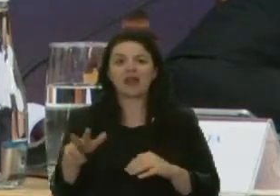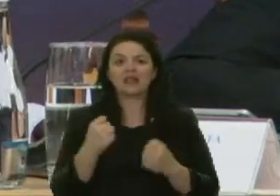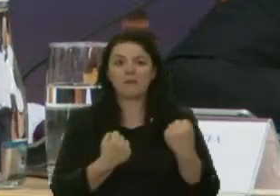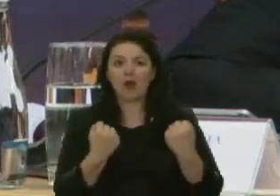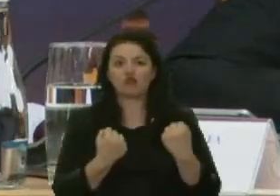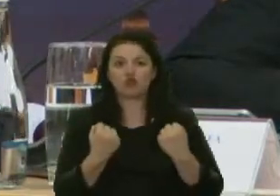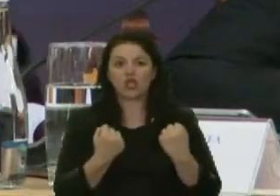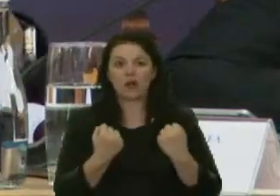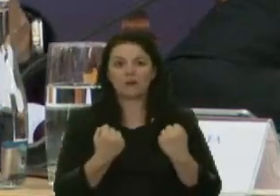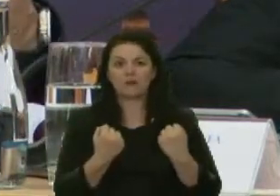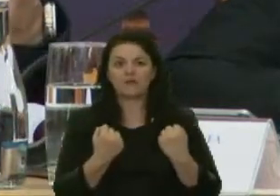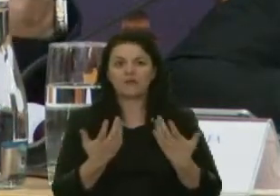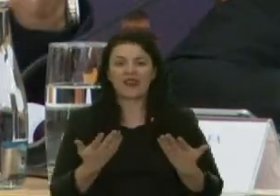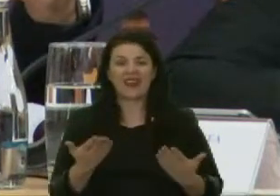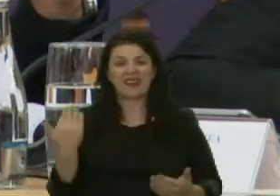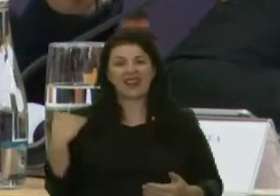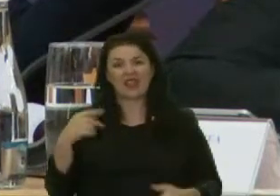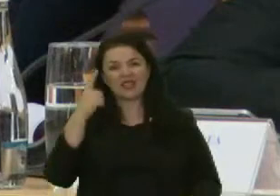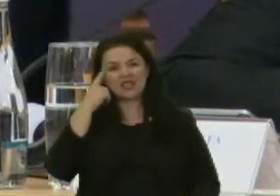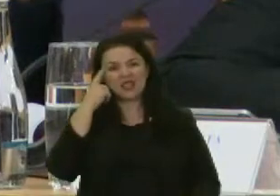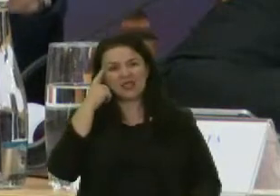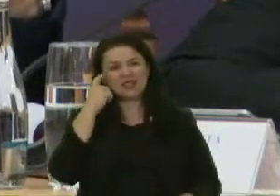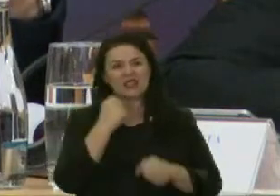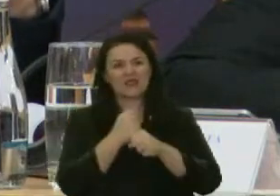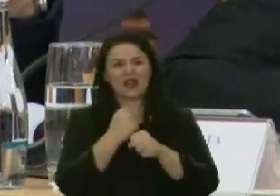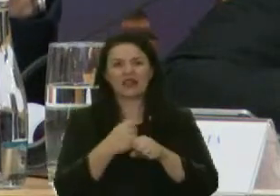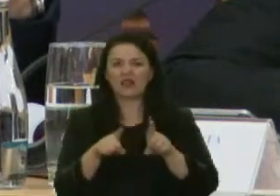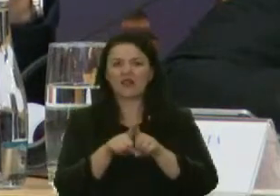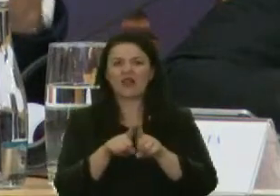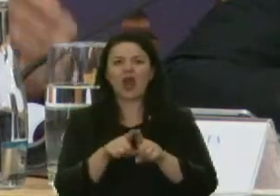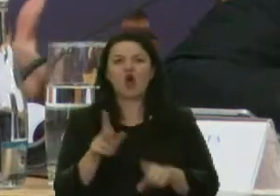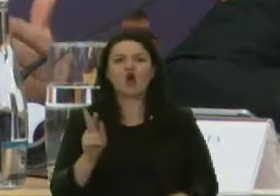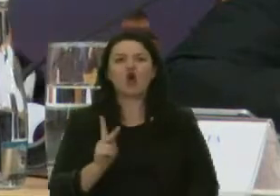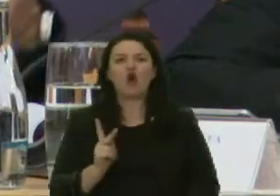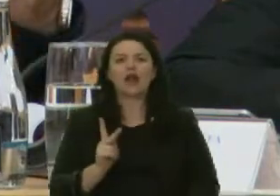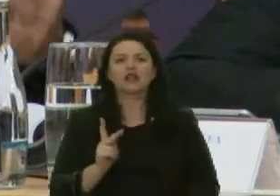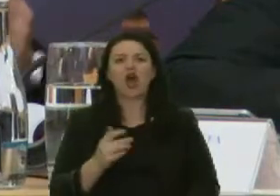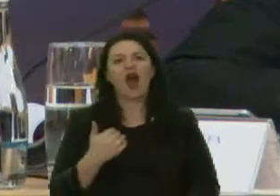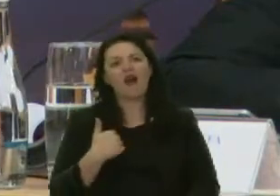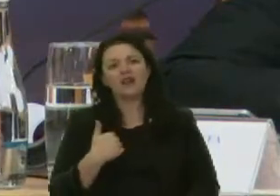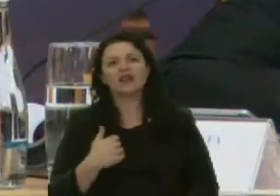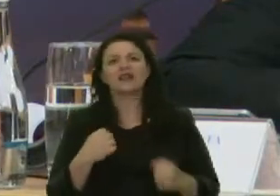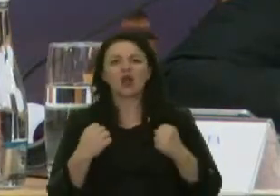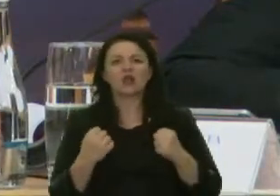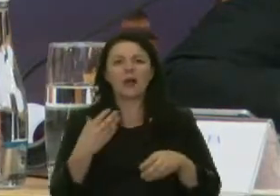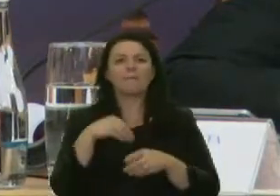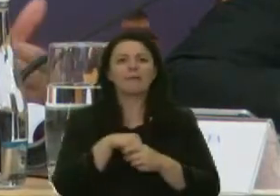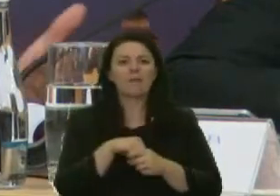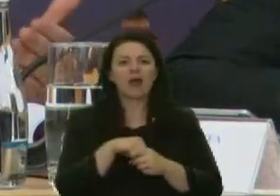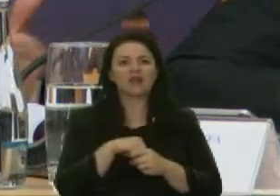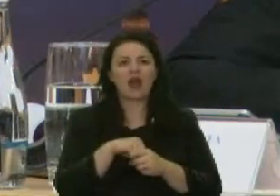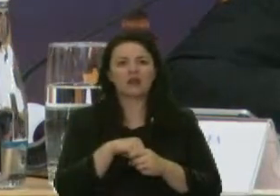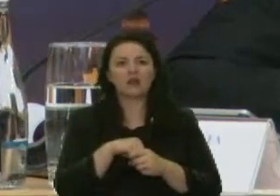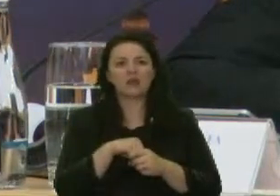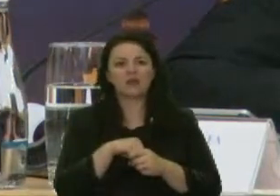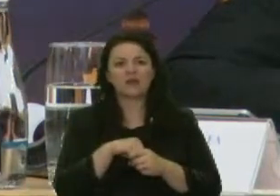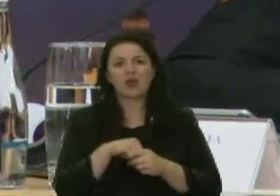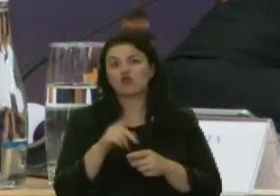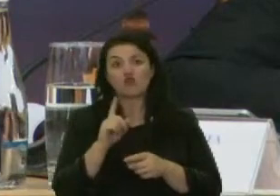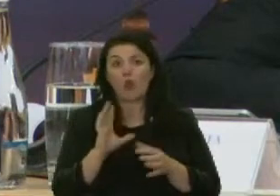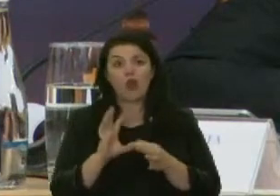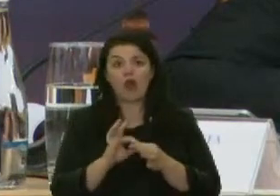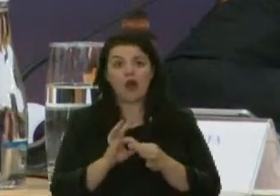mașina era conceput să se finalizeze deodată cu strada cogălniceanu au avut niște greutăți uriașe în implementare și nu legate